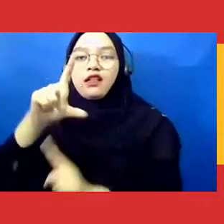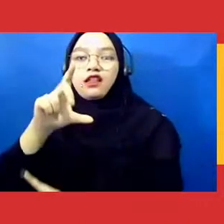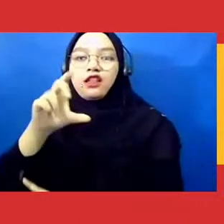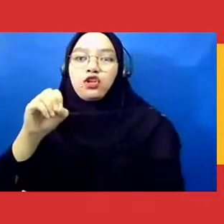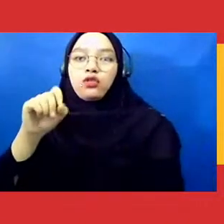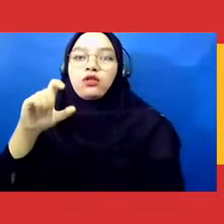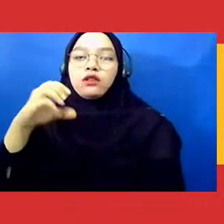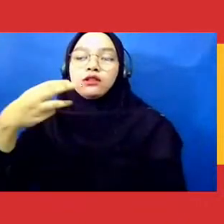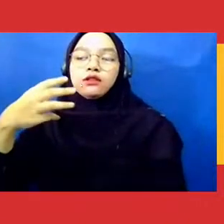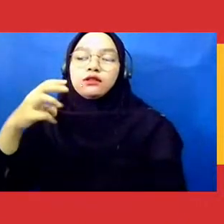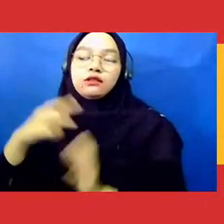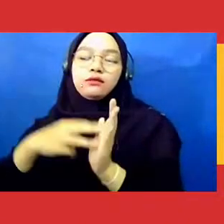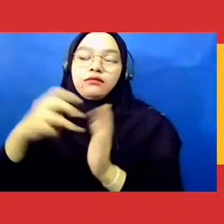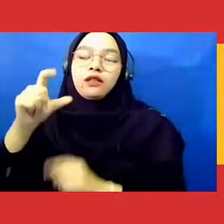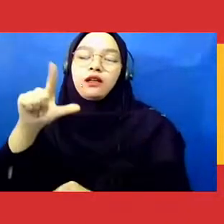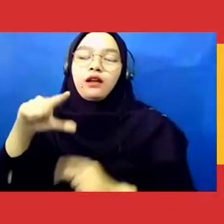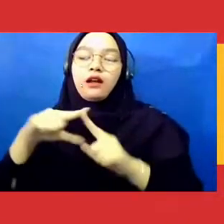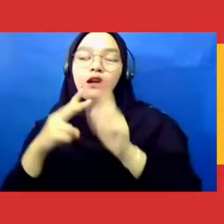empat pilar dalam